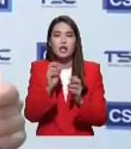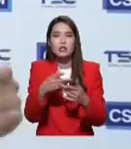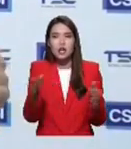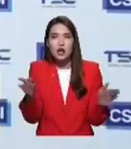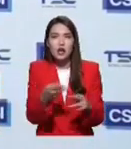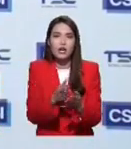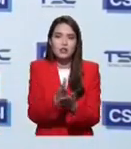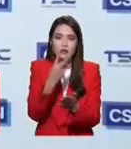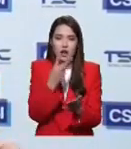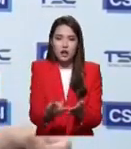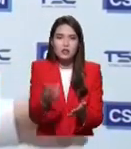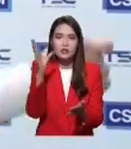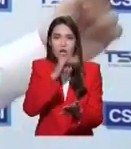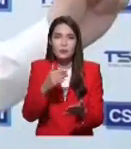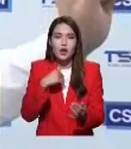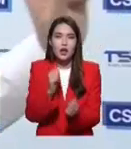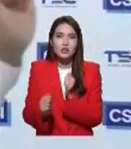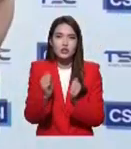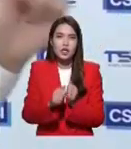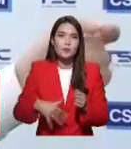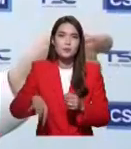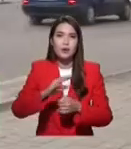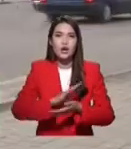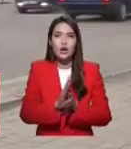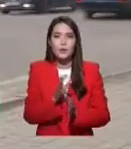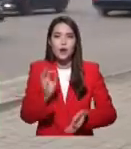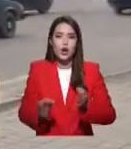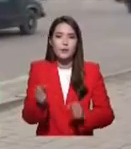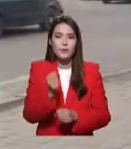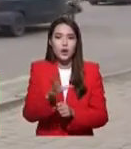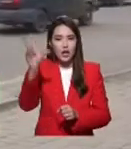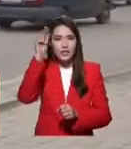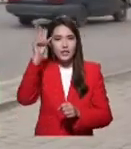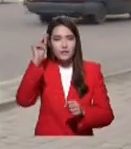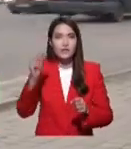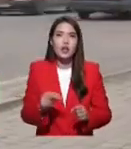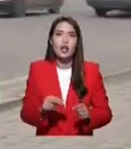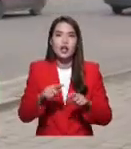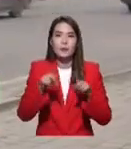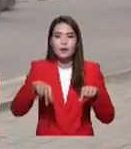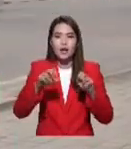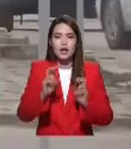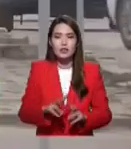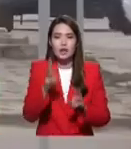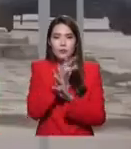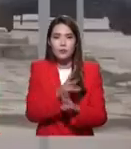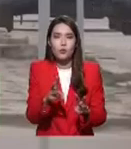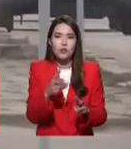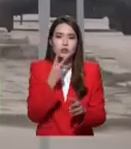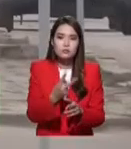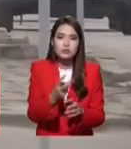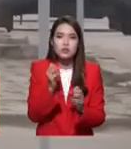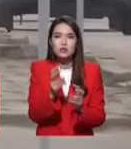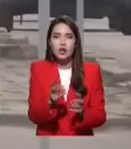жобасы, тағысын тағы. Біздің жүйе арқылы барлығы жылдам орындалатын болады. Цифрлық платформа бюджетті дұрыс жоспарлауға көмектеседі. Ал Ұлытау облысының қалалары